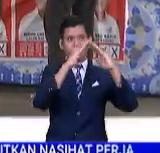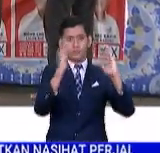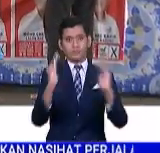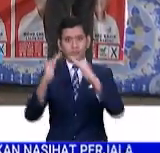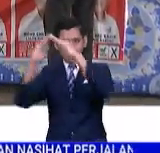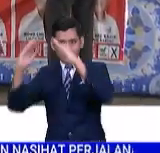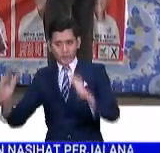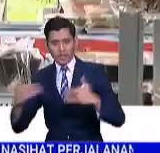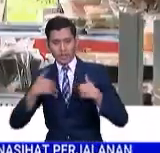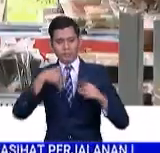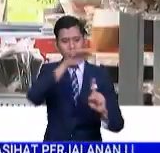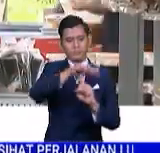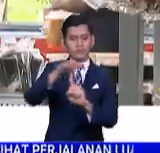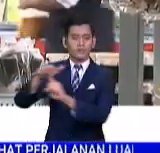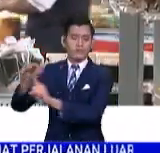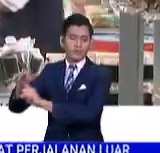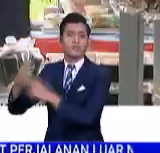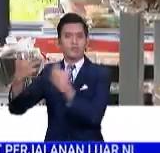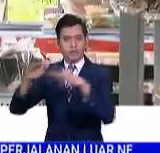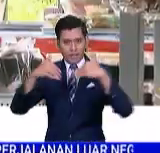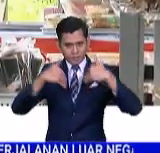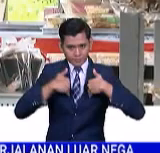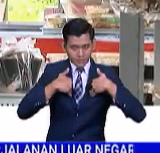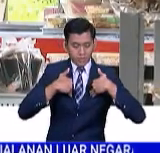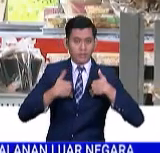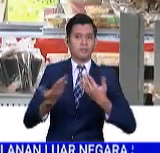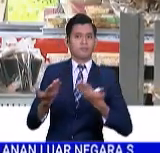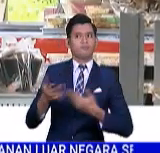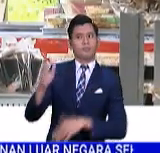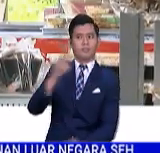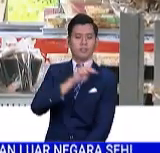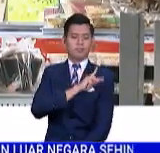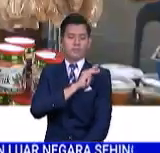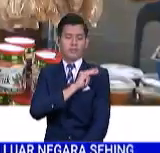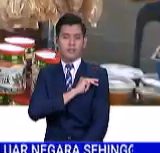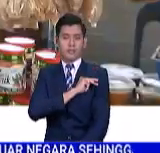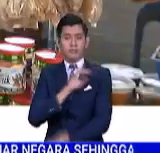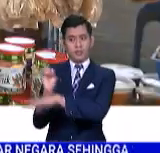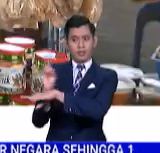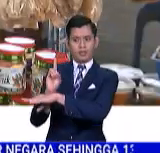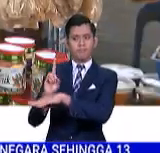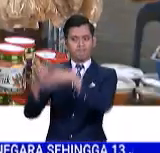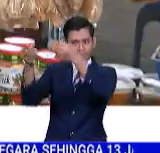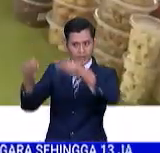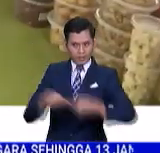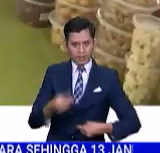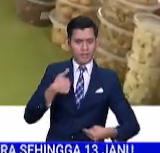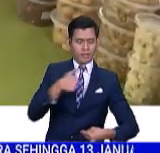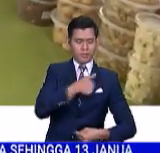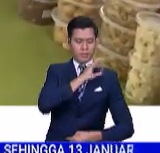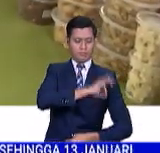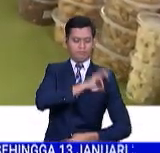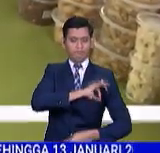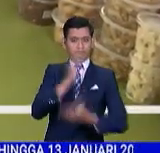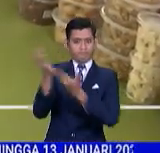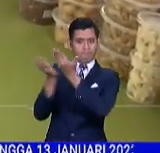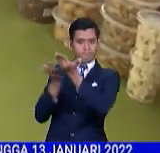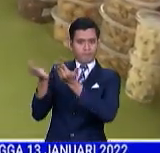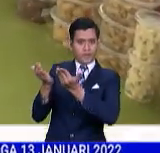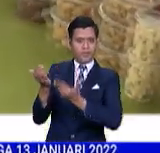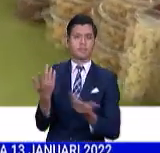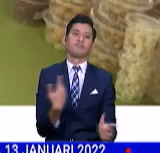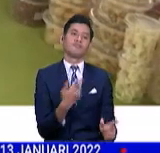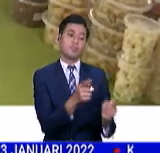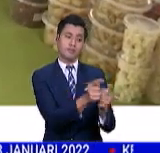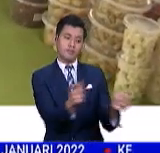tu okey. Sekarang kita dah beri store dari Kementerian Perdagangan. Terima kasih Kementerian Perdagangan. Tempat berjual yang strategik